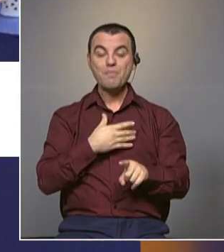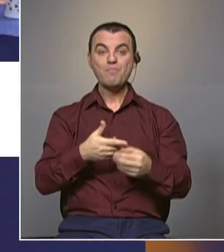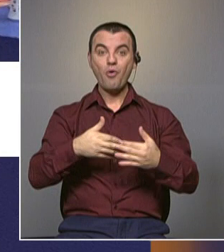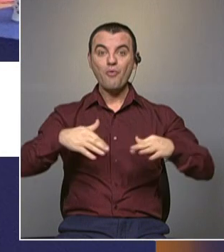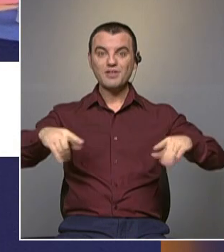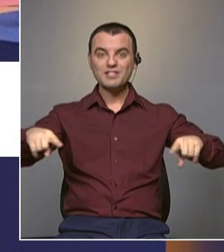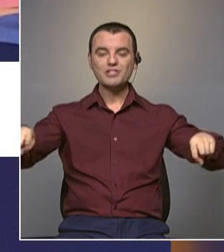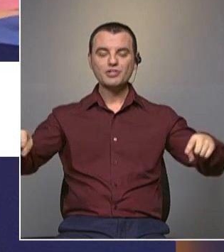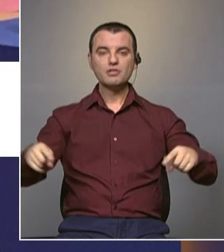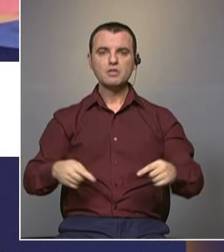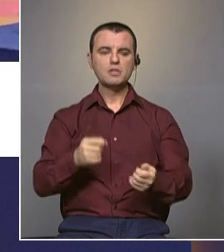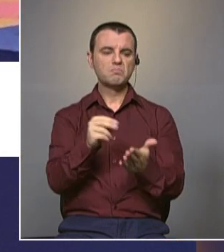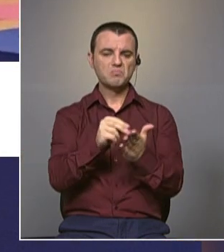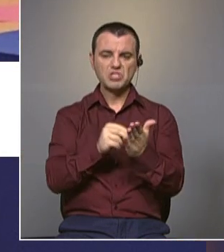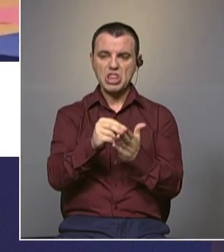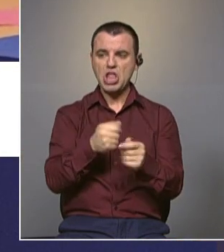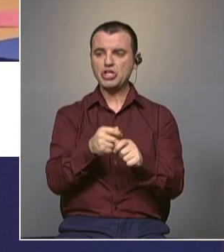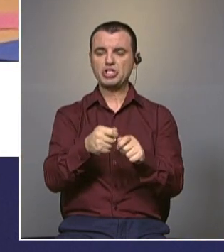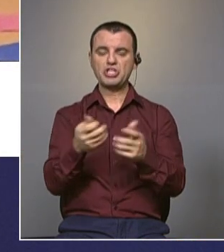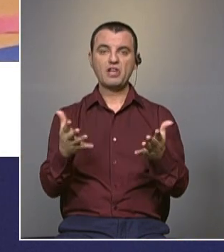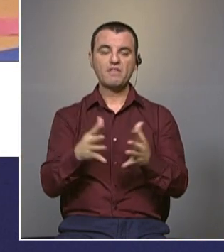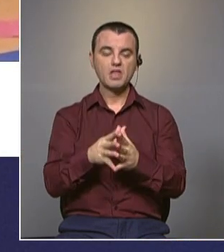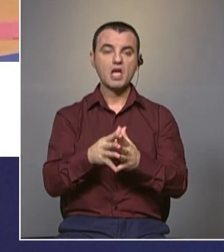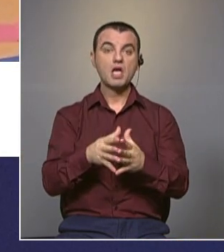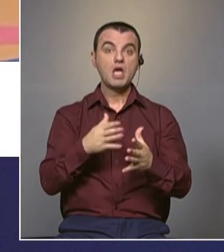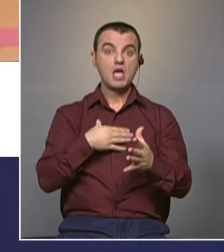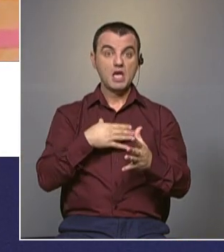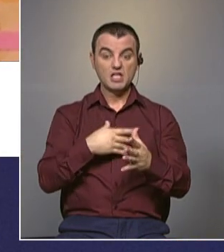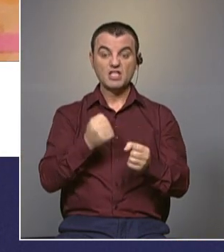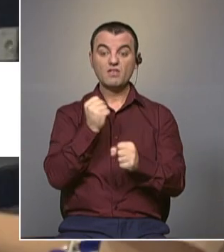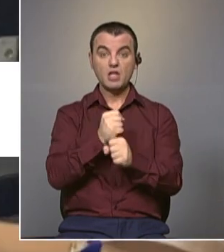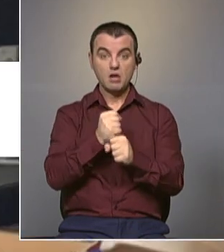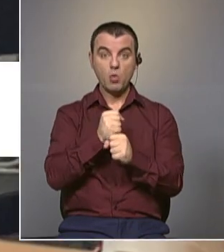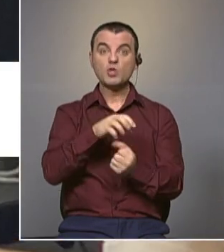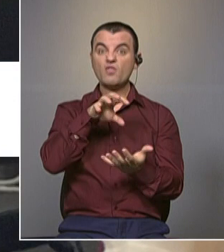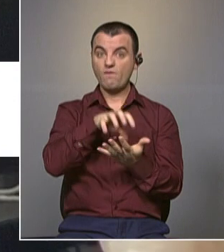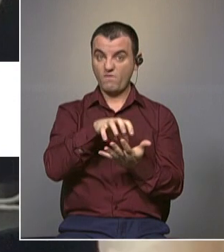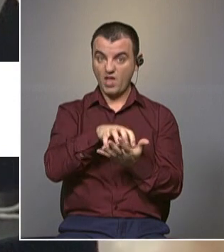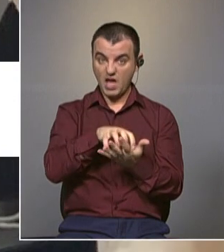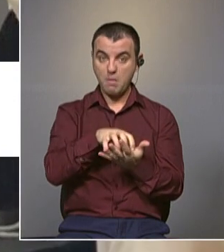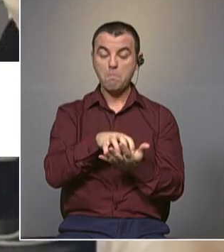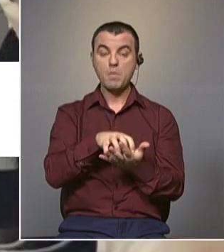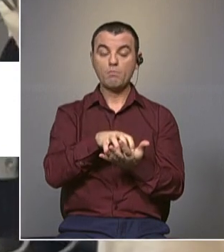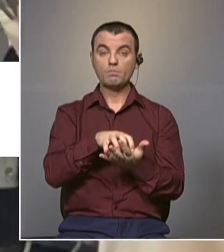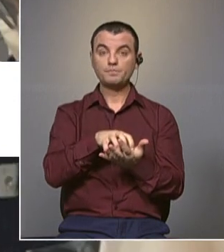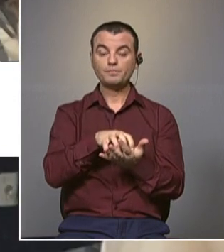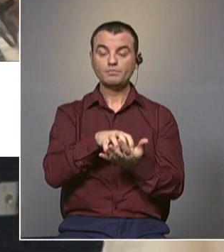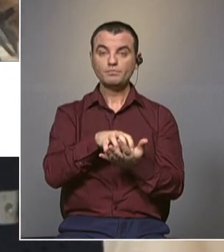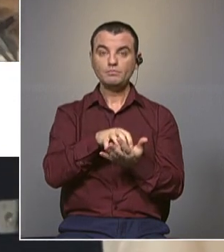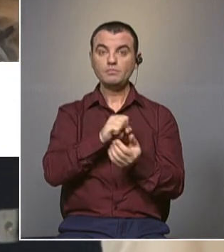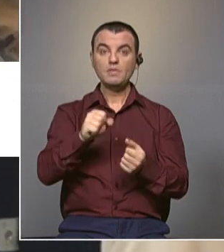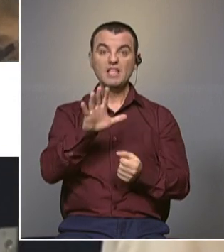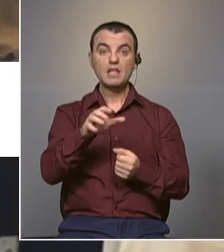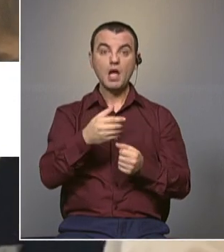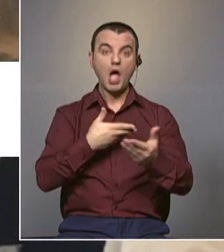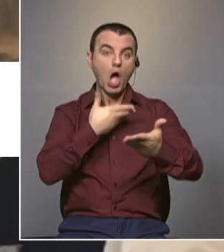различни занимания и задачи, които изискват да работиш в отбор и да